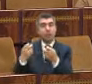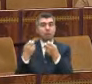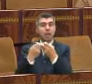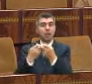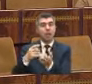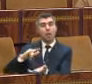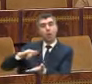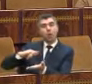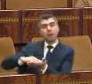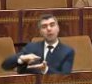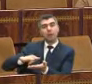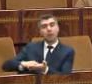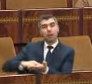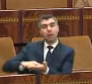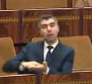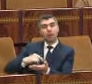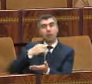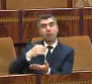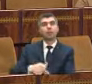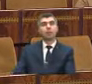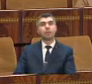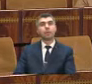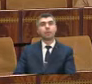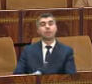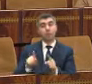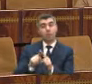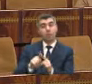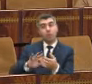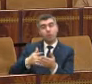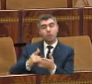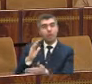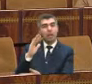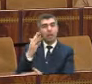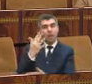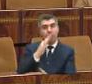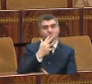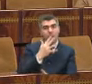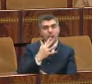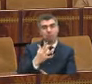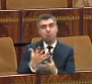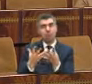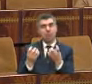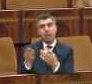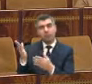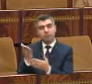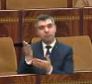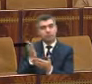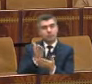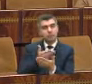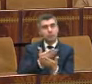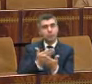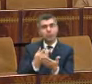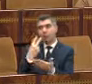الحسيمه اللي كيعرف واحد الشراهه في اجتثاث الغابات، غابه تيزيفري، غابه تيدغين، على مرأة